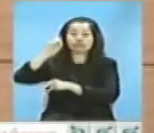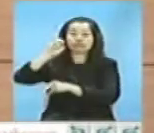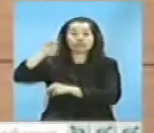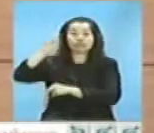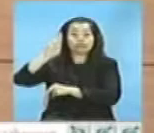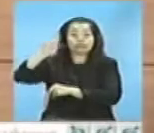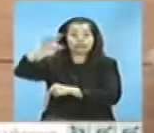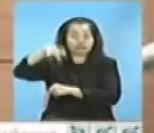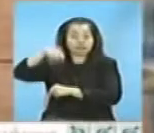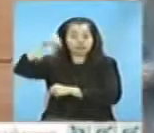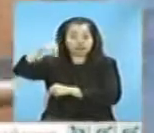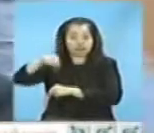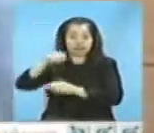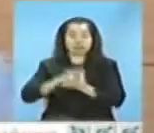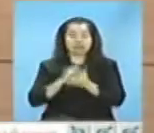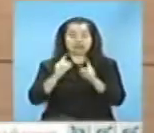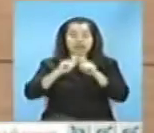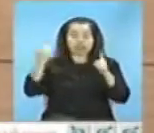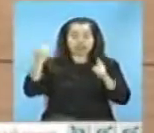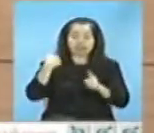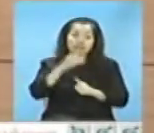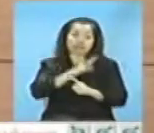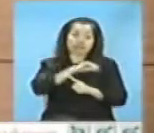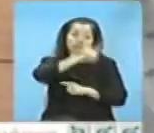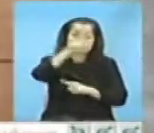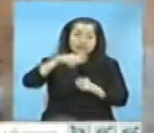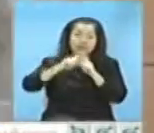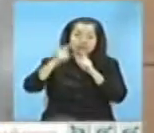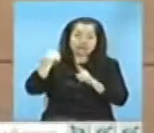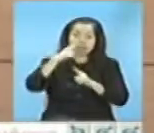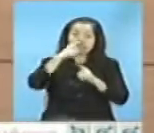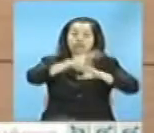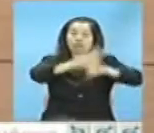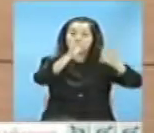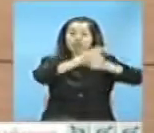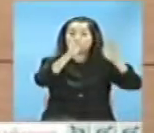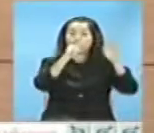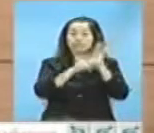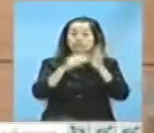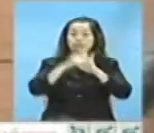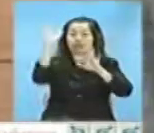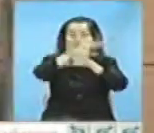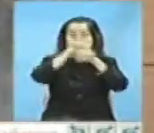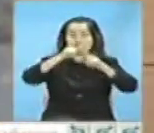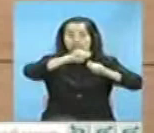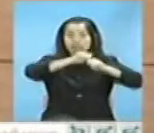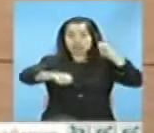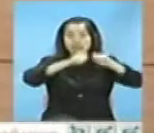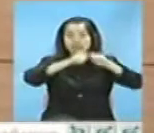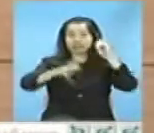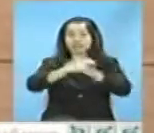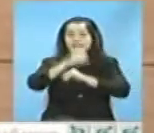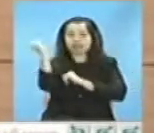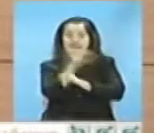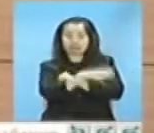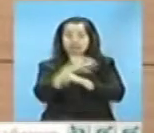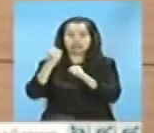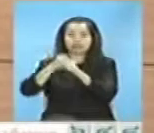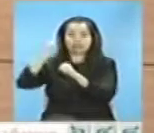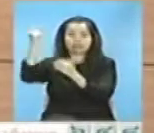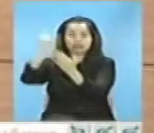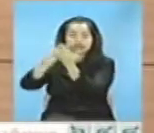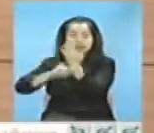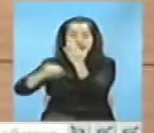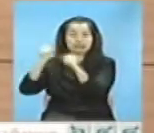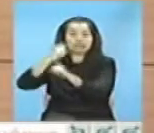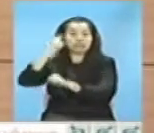านได้กล่าวอาจจะใช้ถ้อยคำที่รุนแรงไปว่าการยกเลิกนั้นเสมือนกับการฉีกรัฐธรรมนูญฉบับเดิมแล้วก็กำหนดร่าง